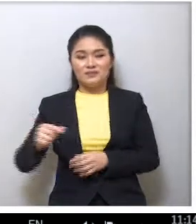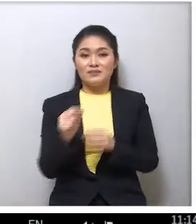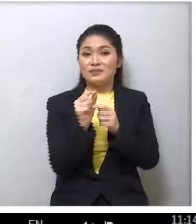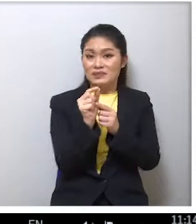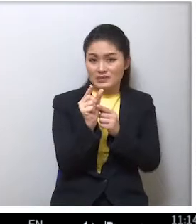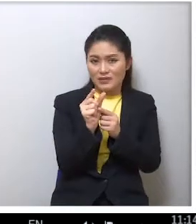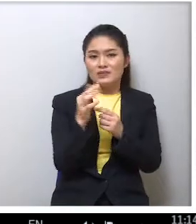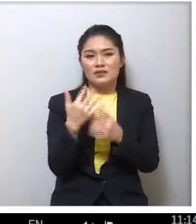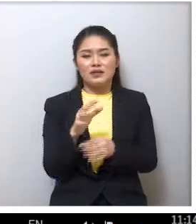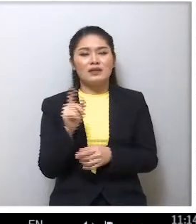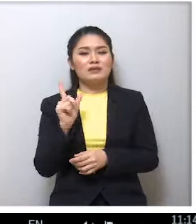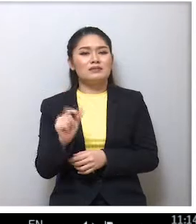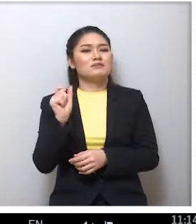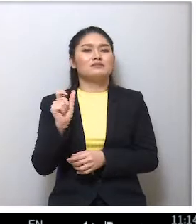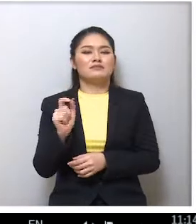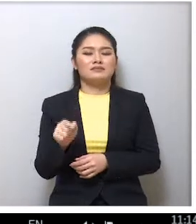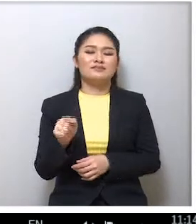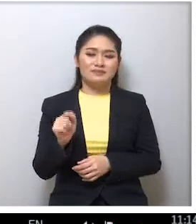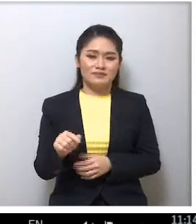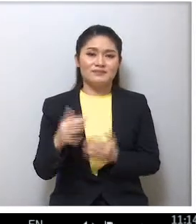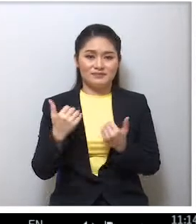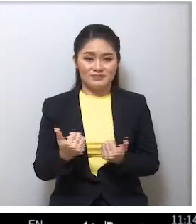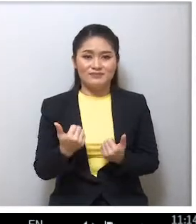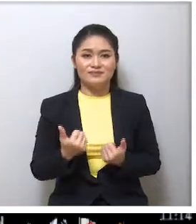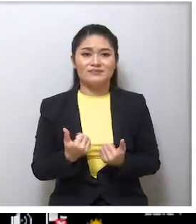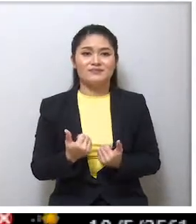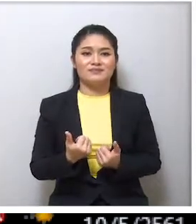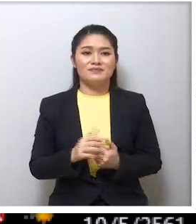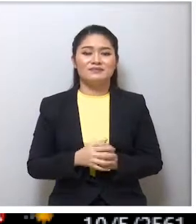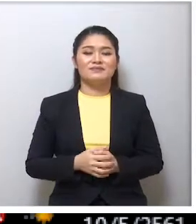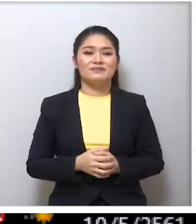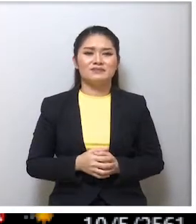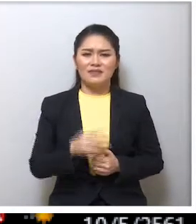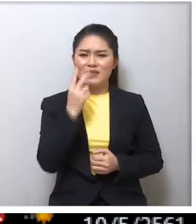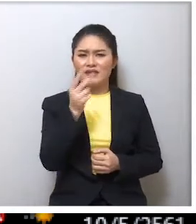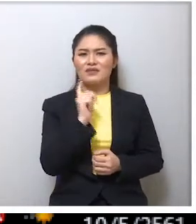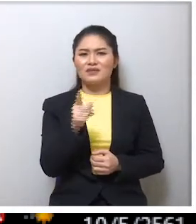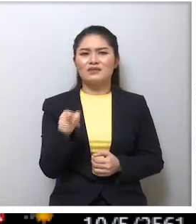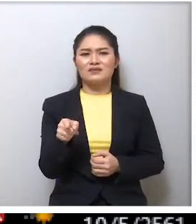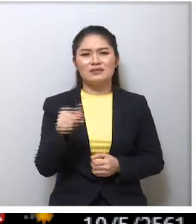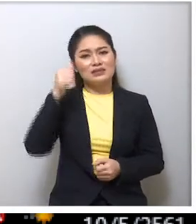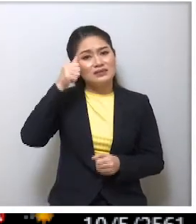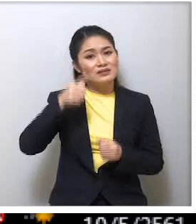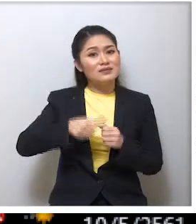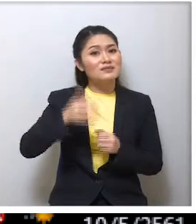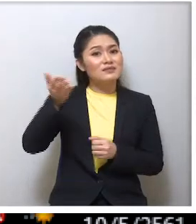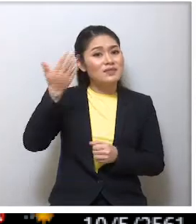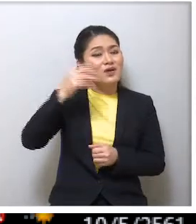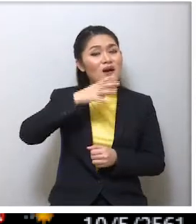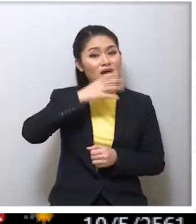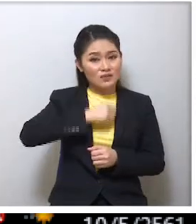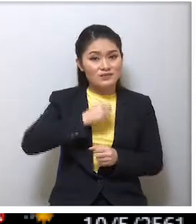อได้ความหนาที่ต้องการก็คลิก1ครั้งคราวนี้เจนว่าเขายังจำสเกลเดิมที่เราตั้ง